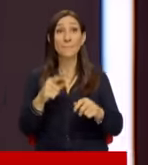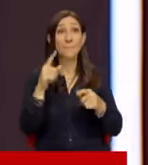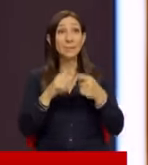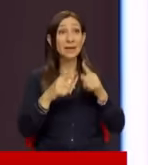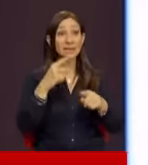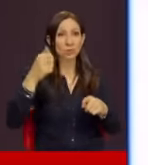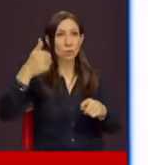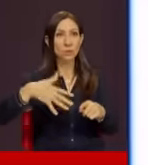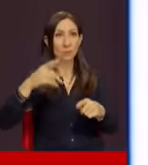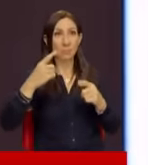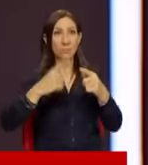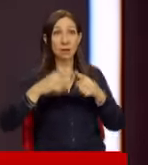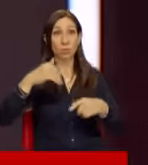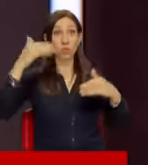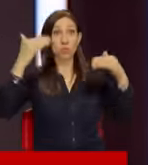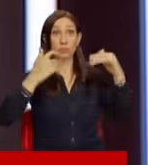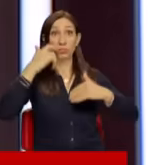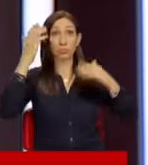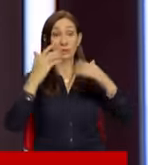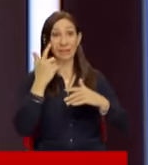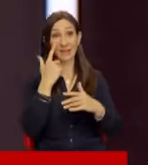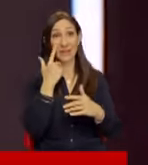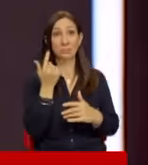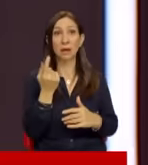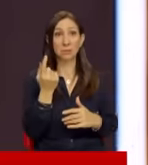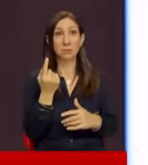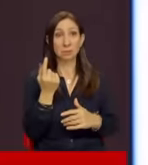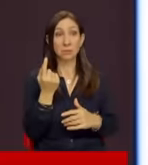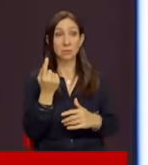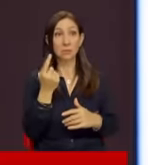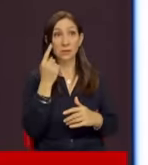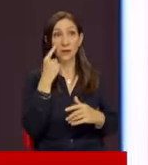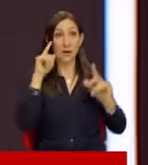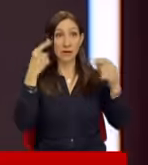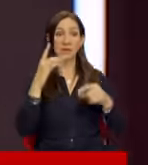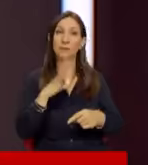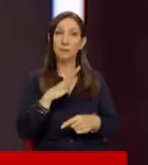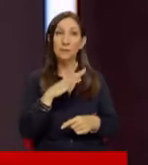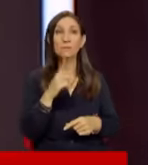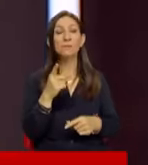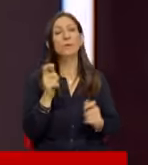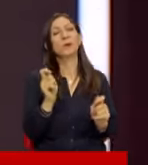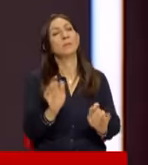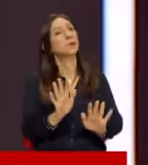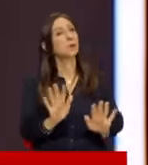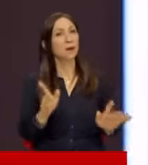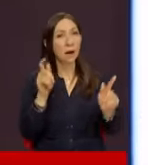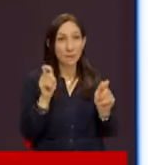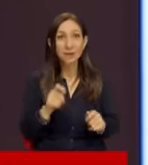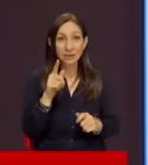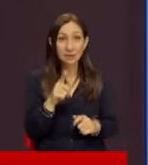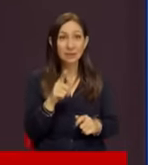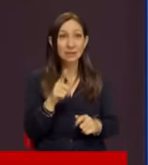ileri gelenleri, parti büyükleri, biraz da devlet, yani devlet yetkilileri, ya bunu yapmayın,